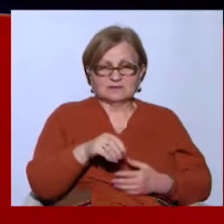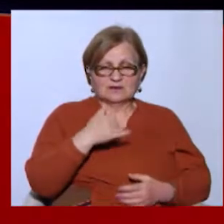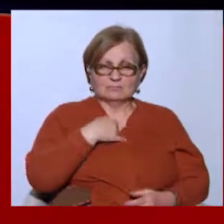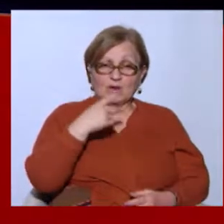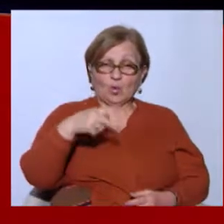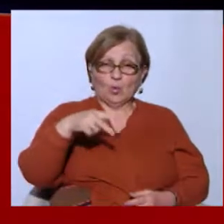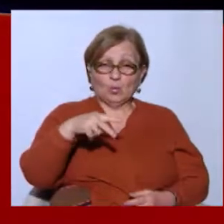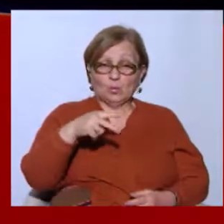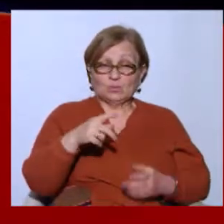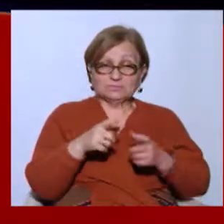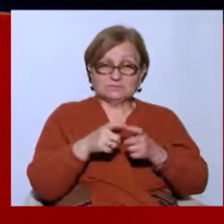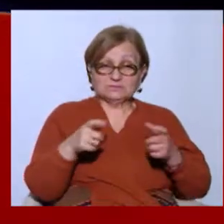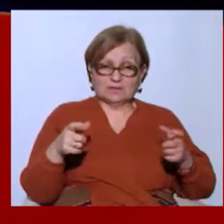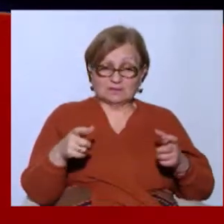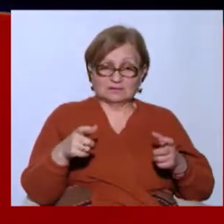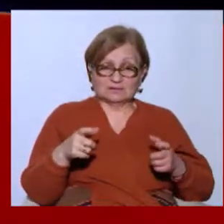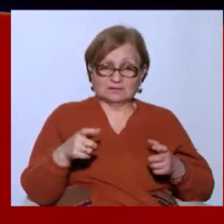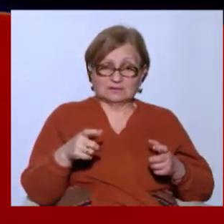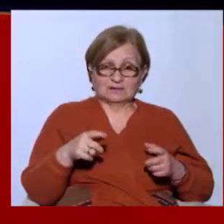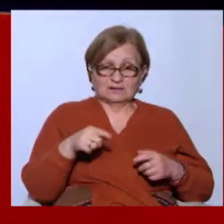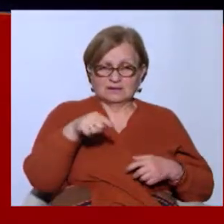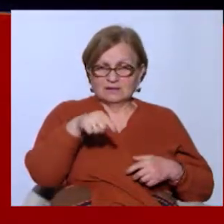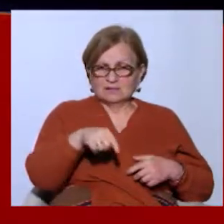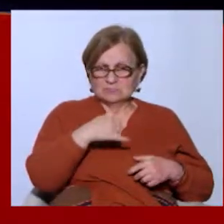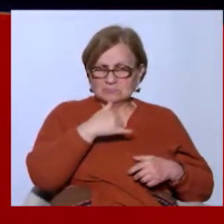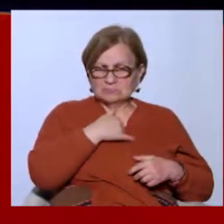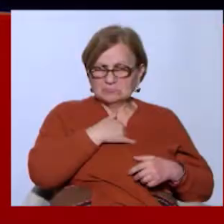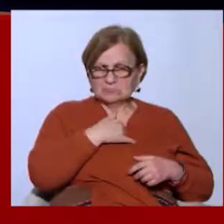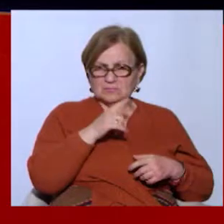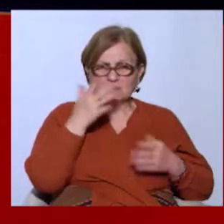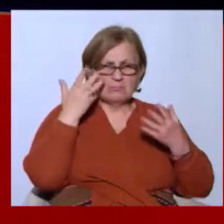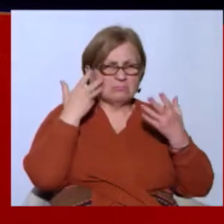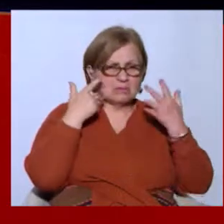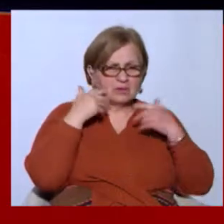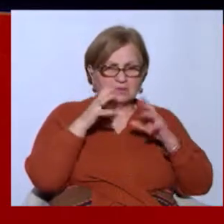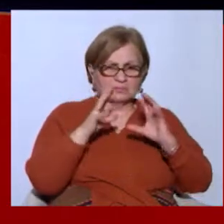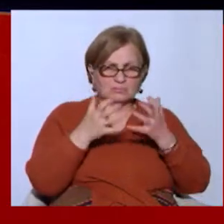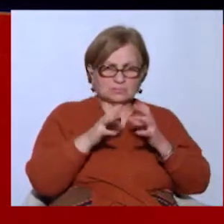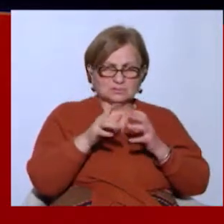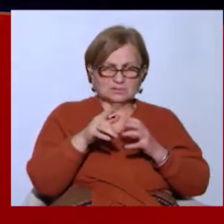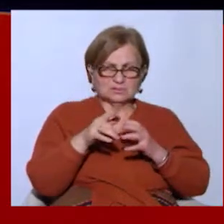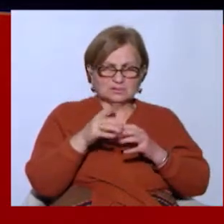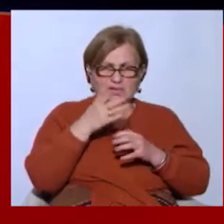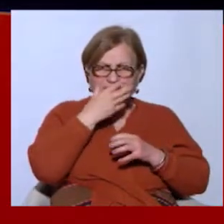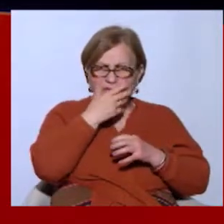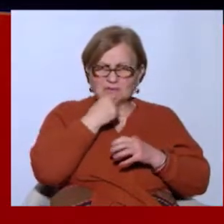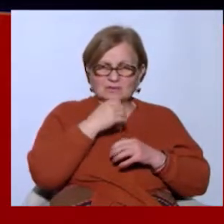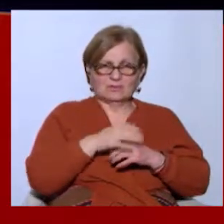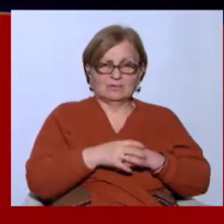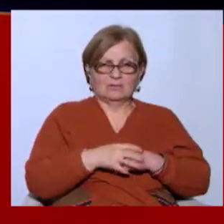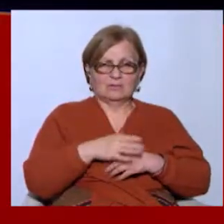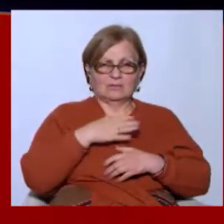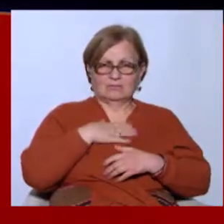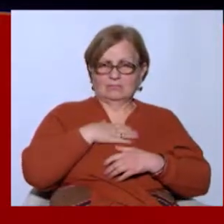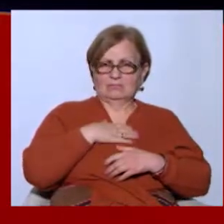მაქვს და მინდა ვიყიდო აი ეს რაღაცა უცნაური ფერადი ბურთი. რა არის ნეტა? ო,